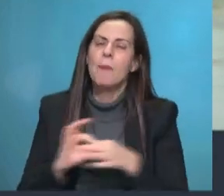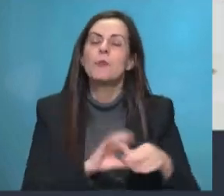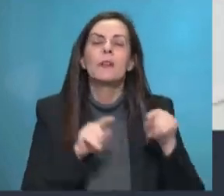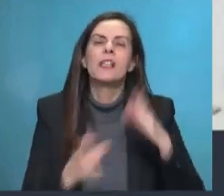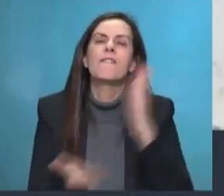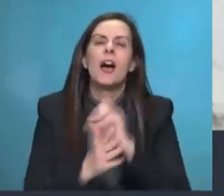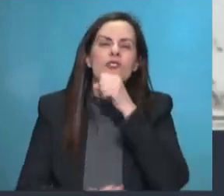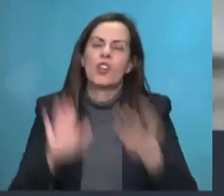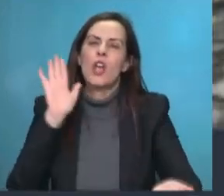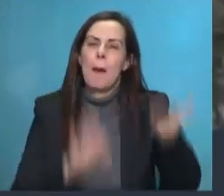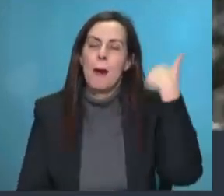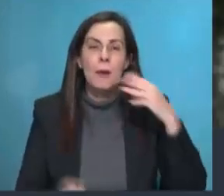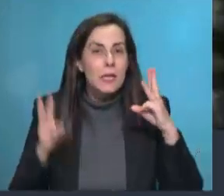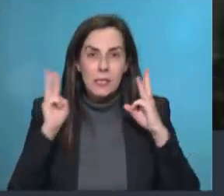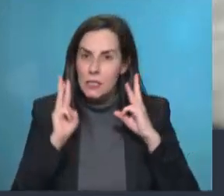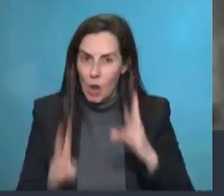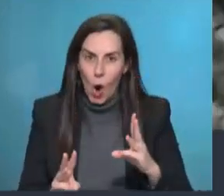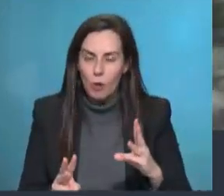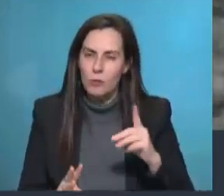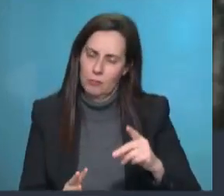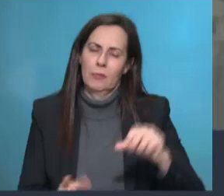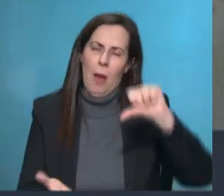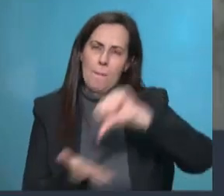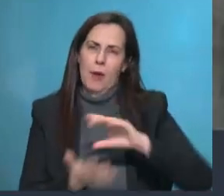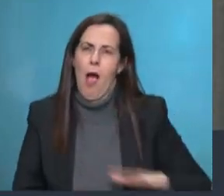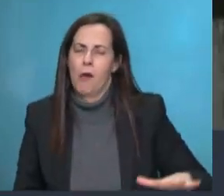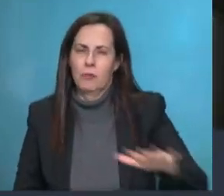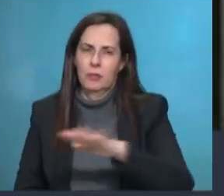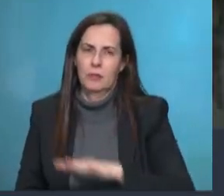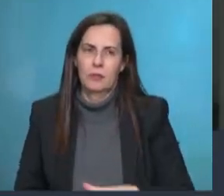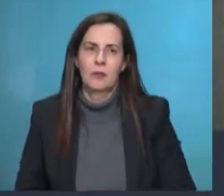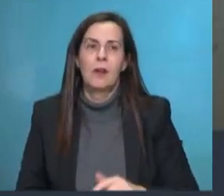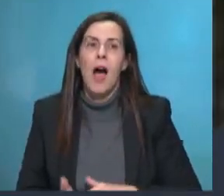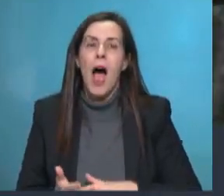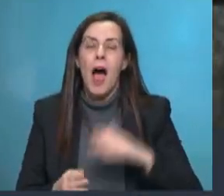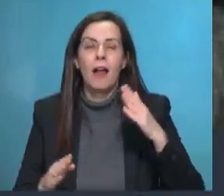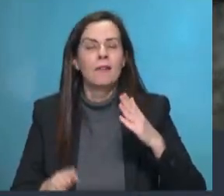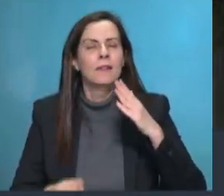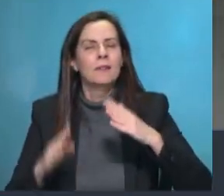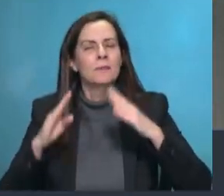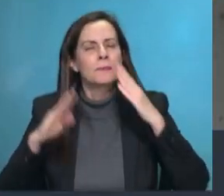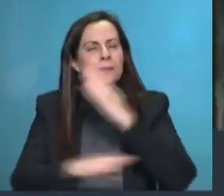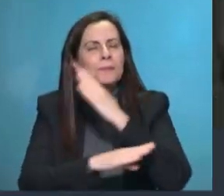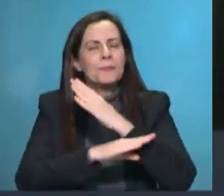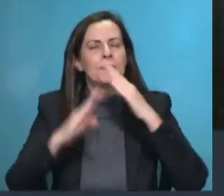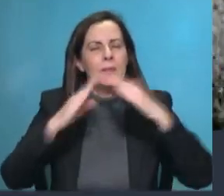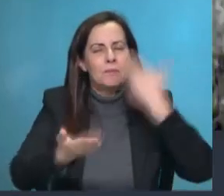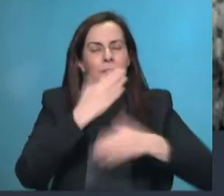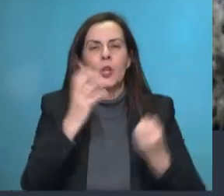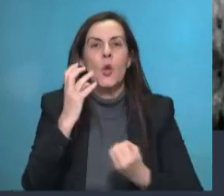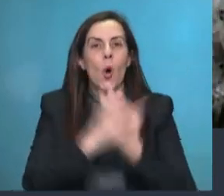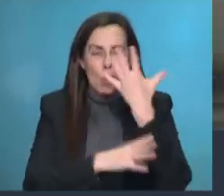לעבר סדרות כמובן בירת האזור על חורבותיה של מעברה וב משפחות נוסדה עיירת